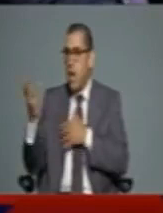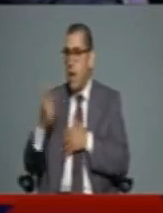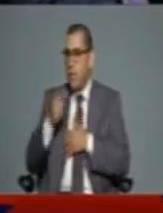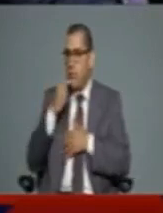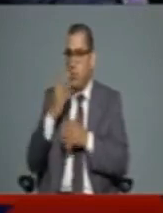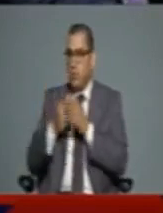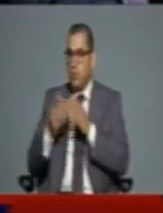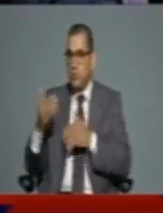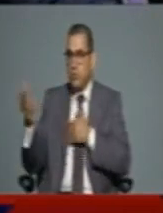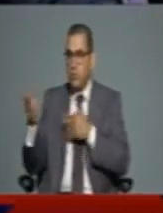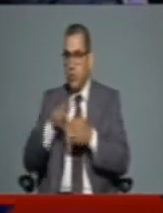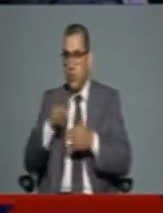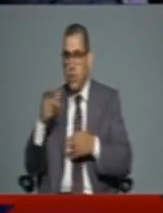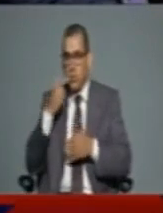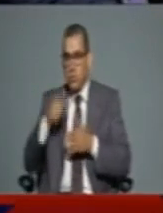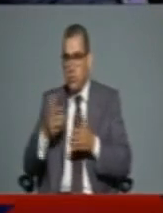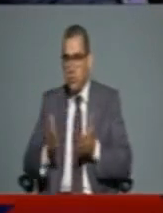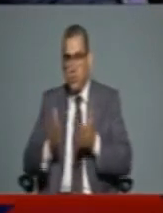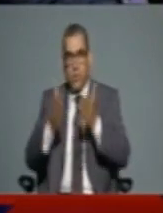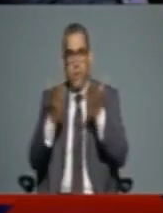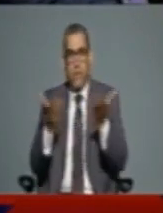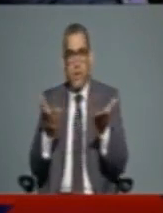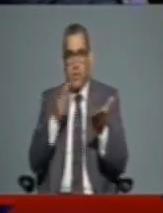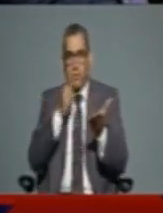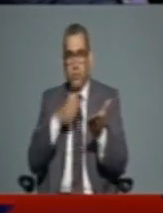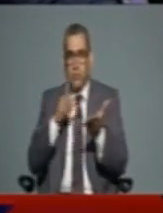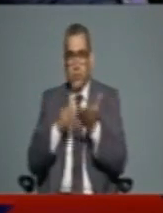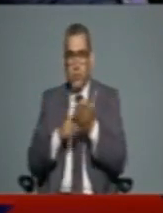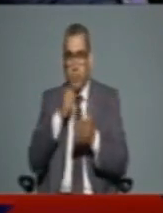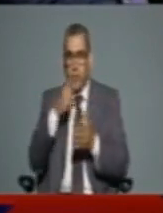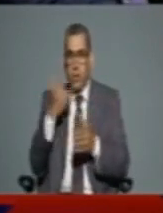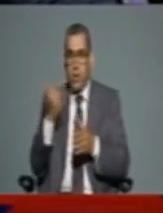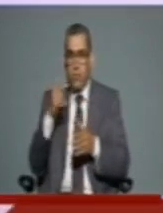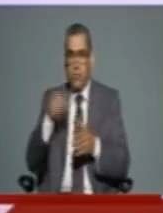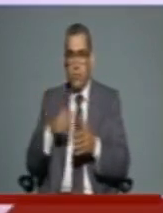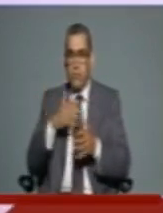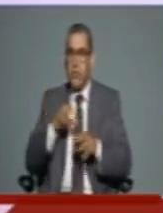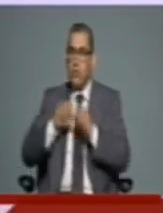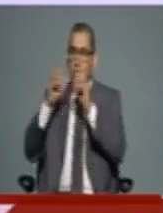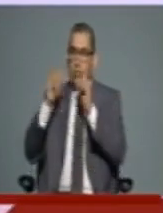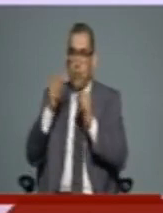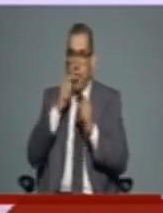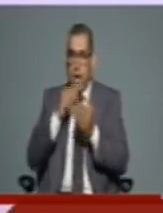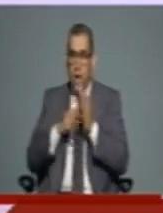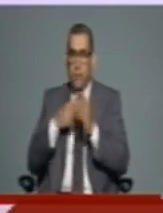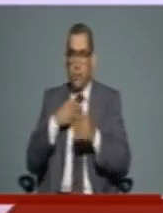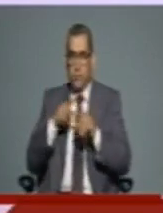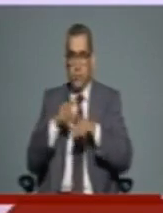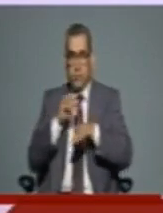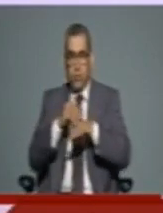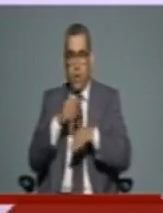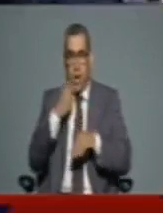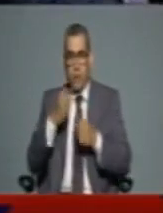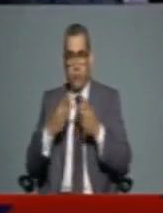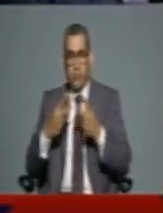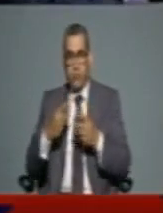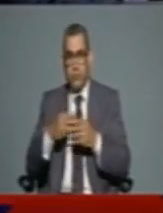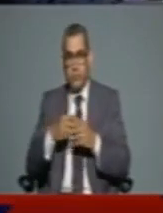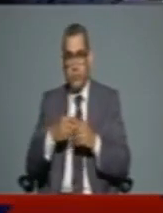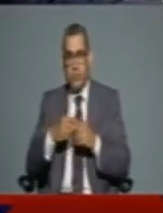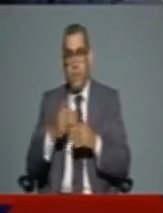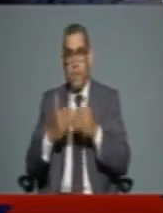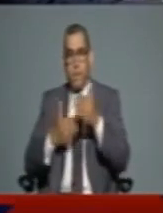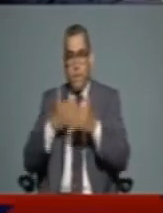وغير اللي احنا رايحين له. وبالمناسبه انت قلت عشان التصدير، وانا معاك، بس بعد ما ايه؟ بعد ما